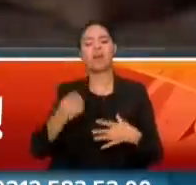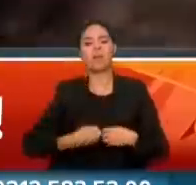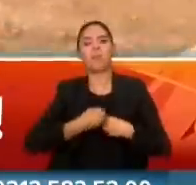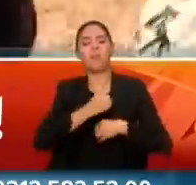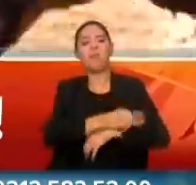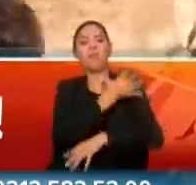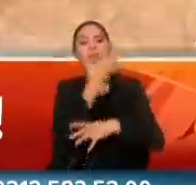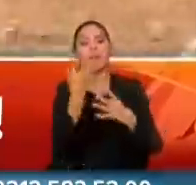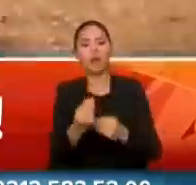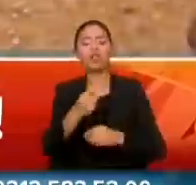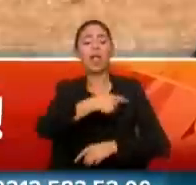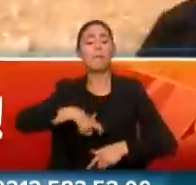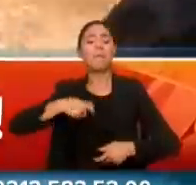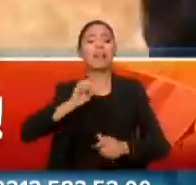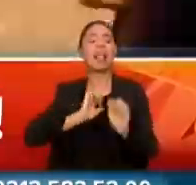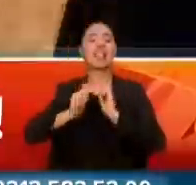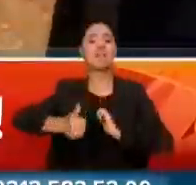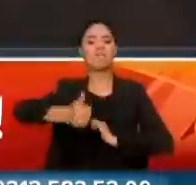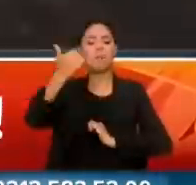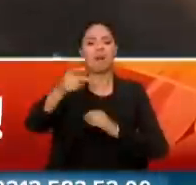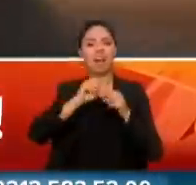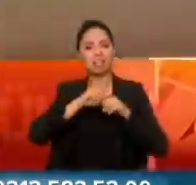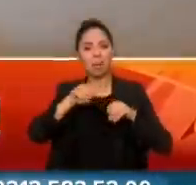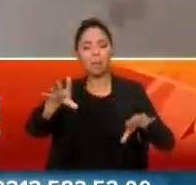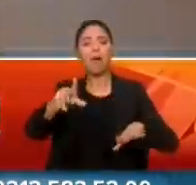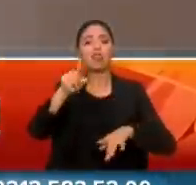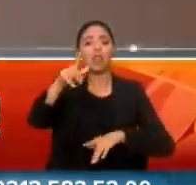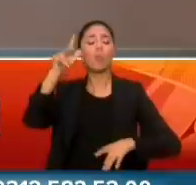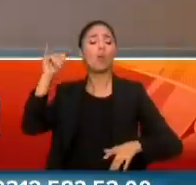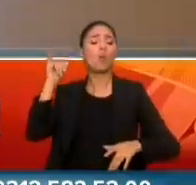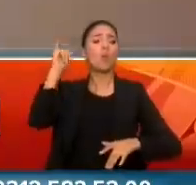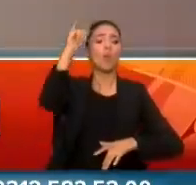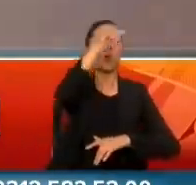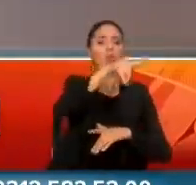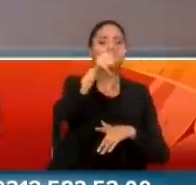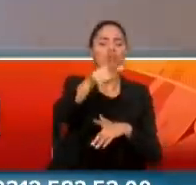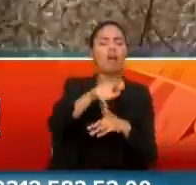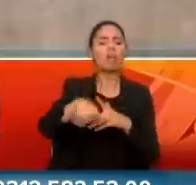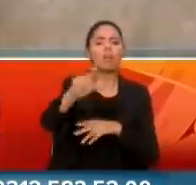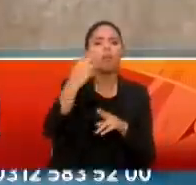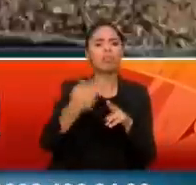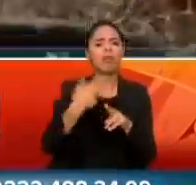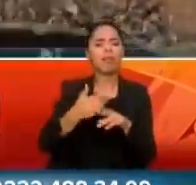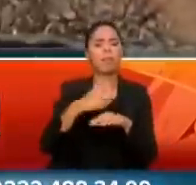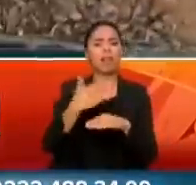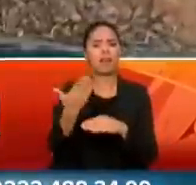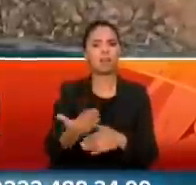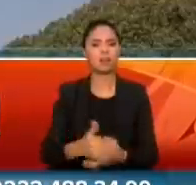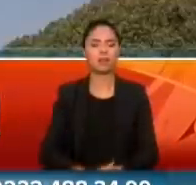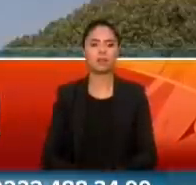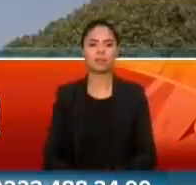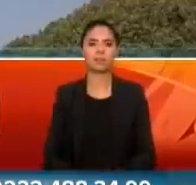Milli Savunma Bakanlığı tarafından paylaşıldı görüntüler. Uçar birlik ve hava hücum harekatları icra edildi.